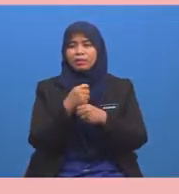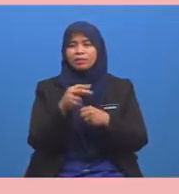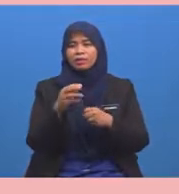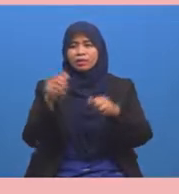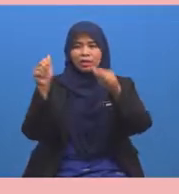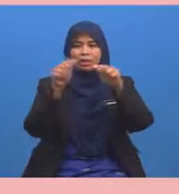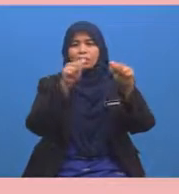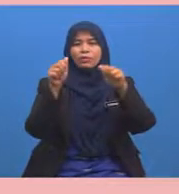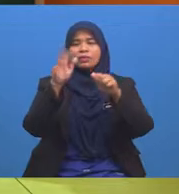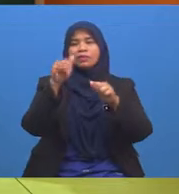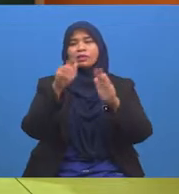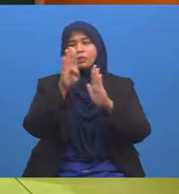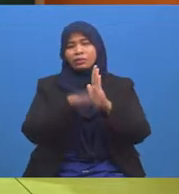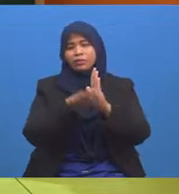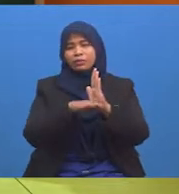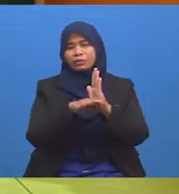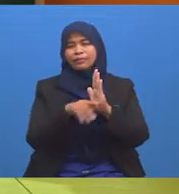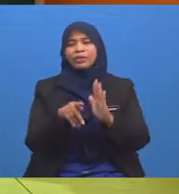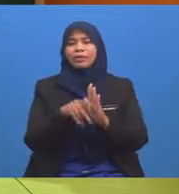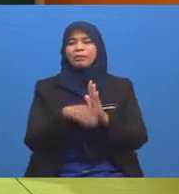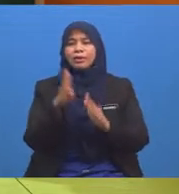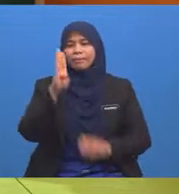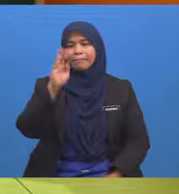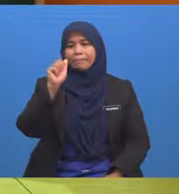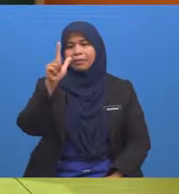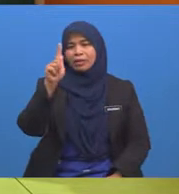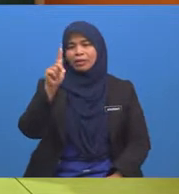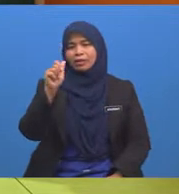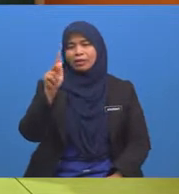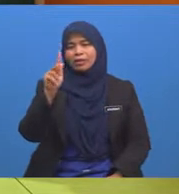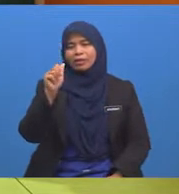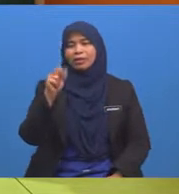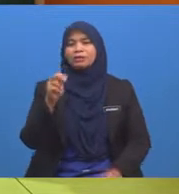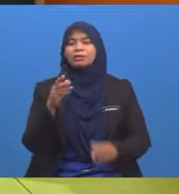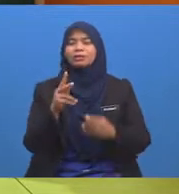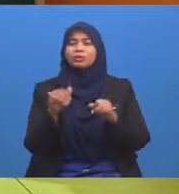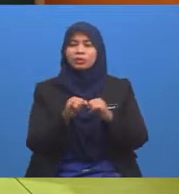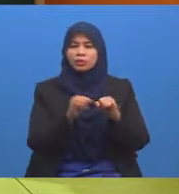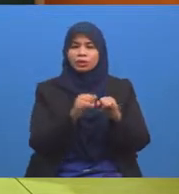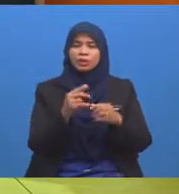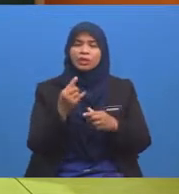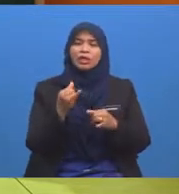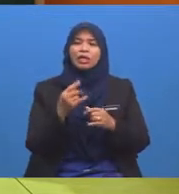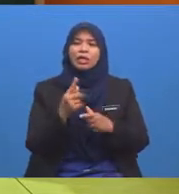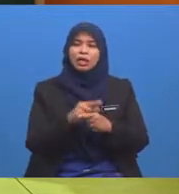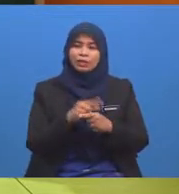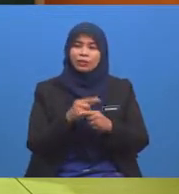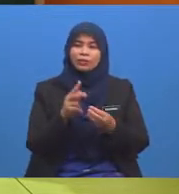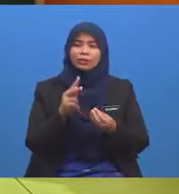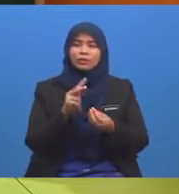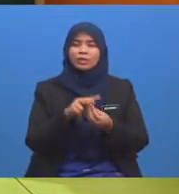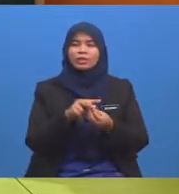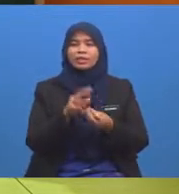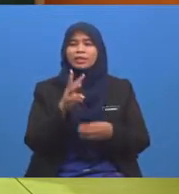semakin berkurang. Malah, pembalakan turut mengganggu kadar simpanan air bawah tanah kerana kurang